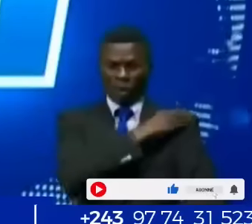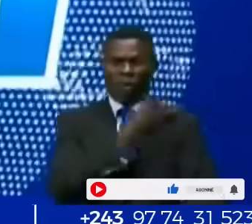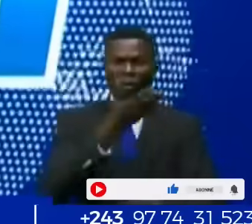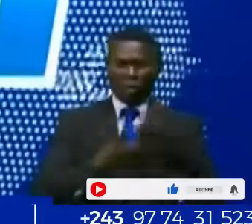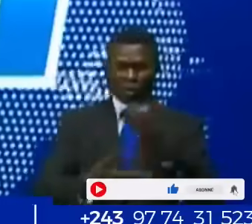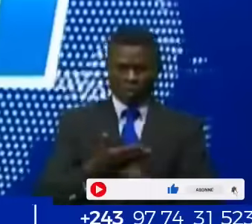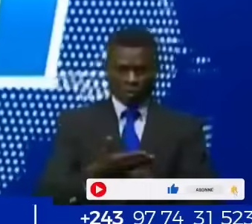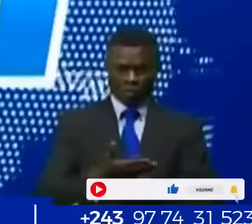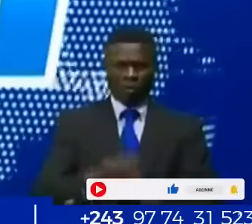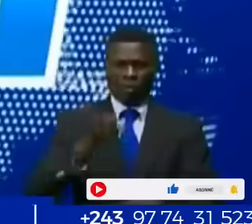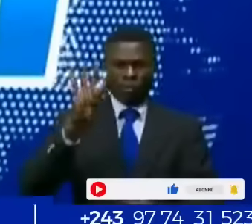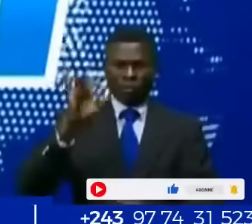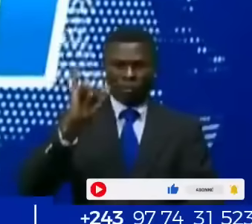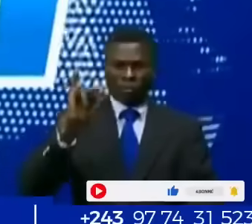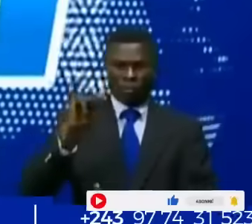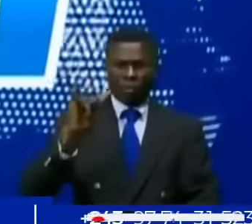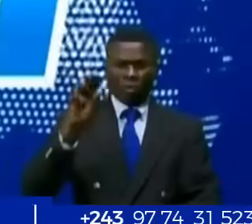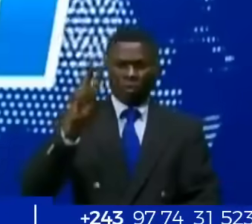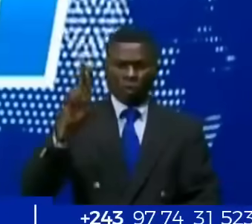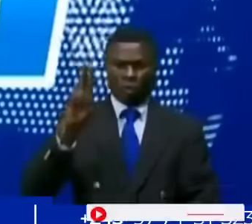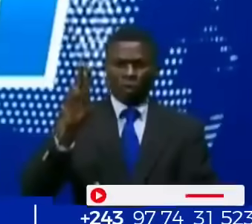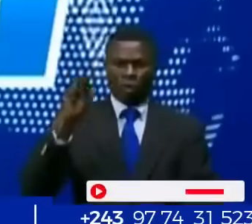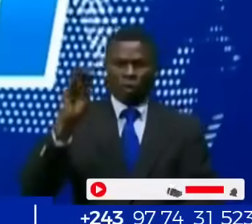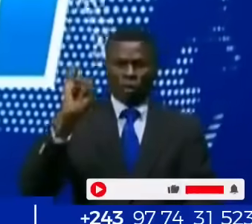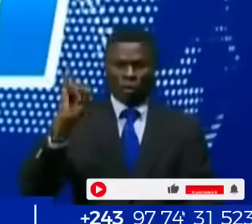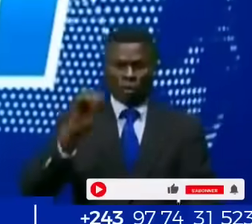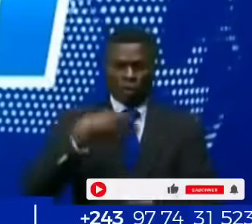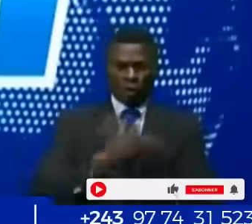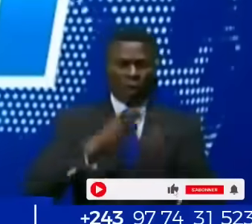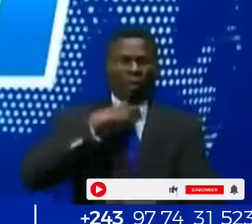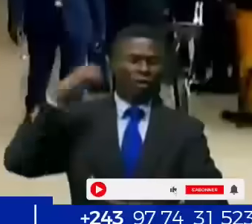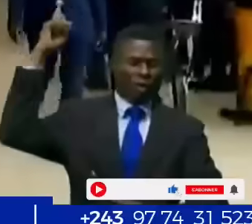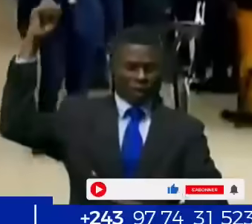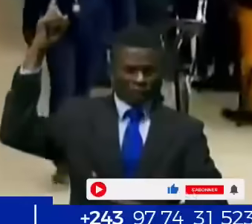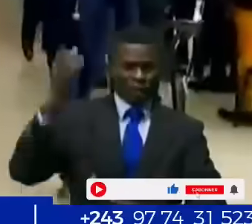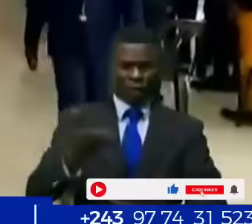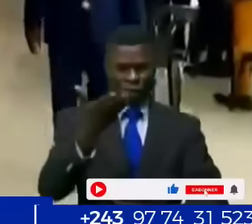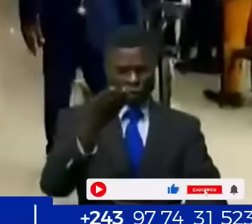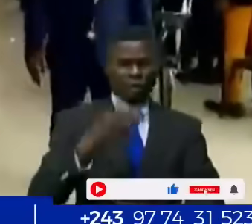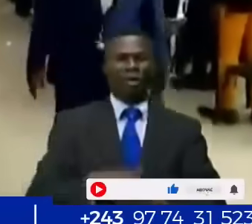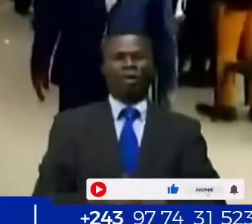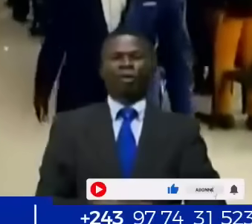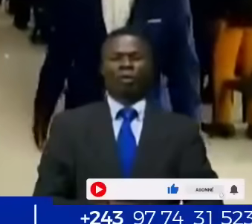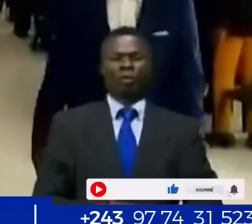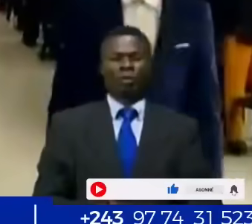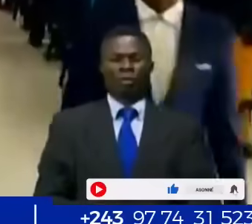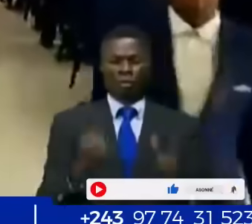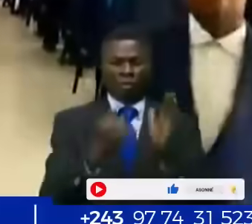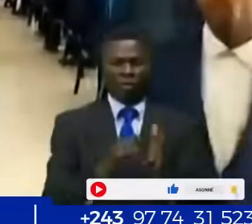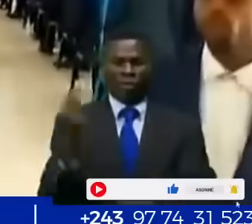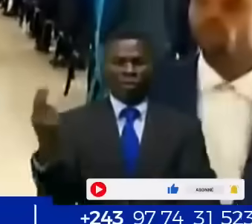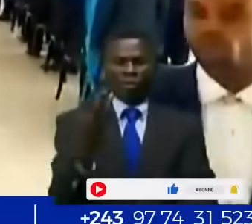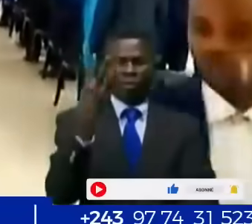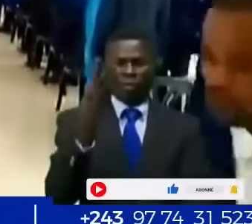ceux de Yumbi, province du Maïndombe, ont prêté serment, nous dit Mami Kabangoul. Prestation de serment le samedi